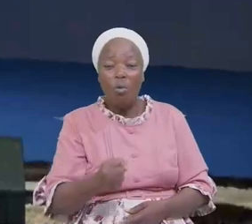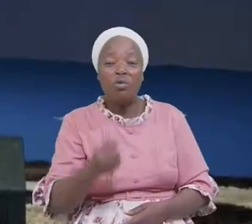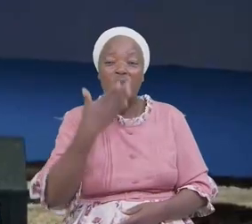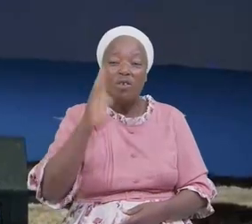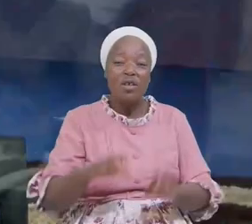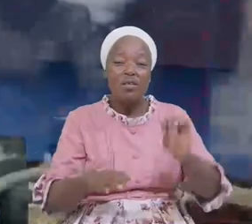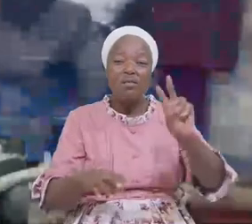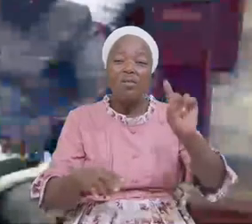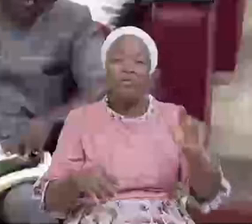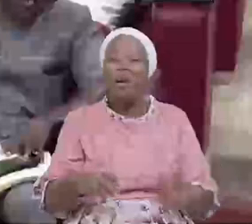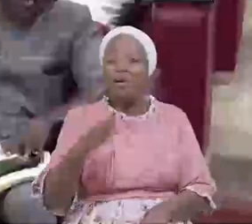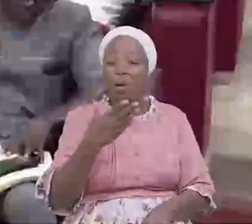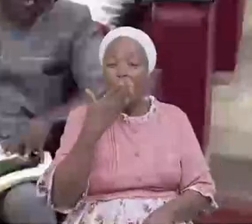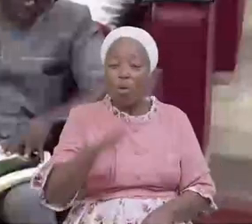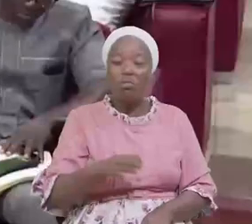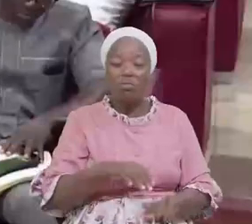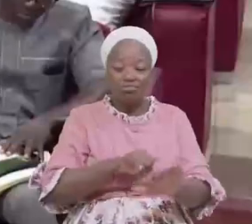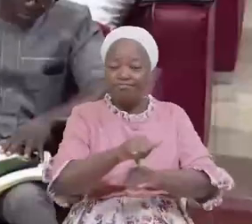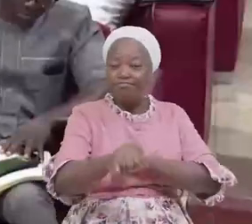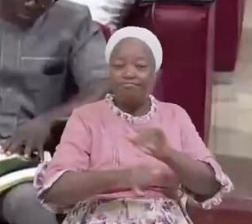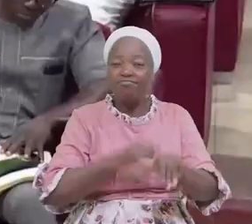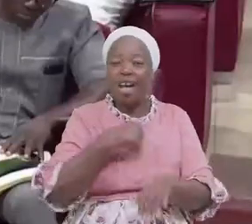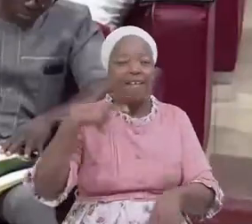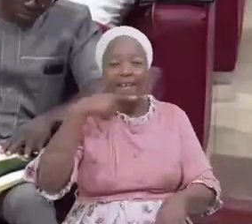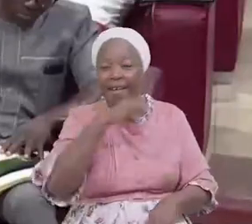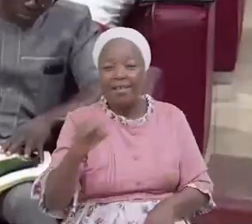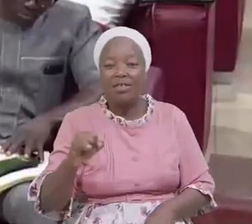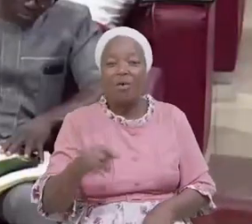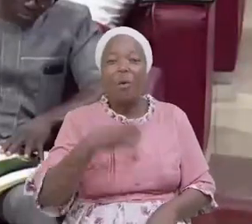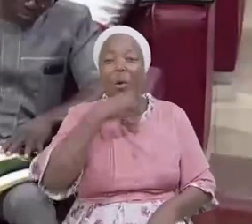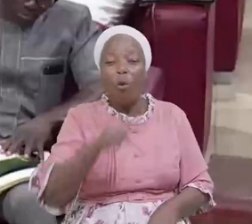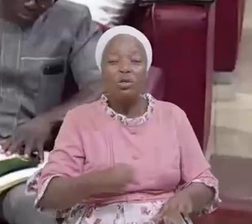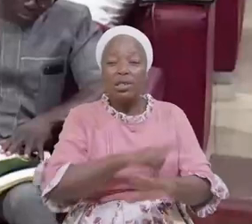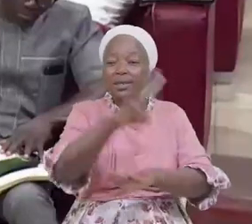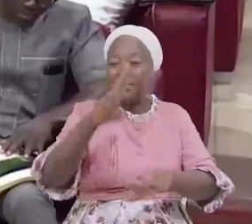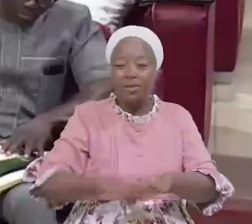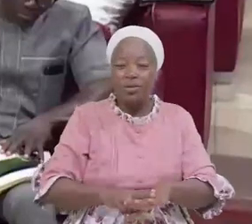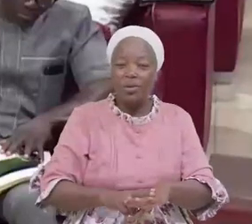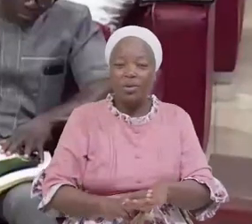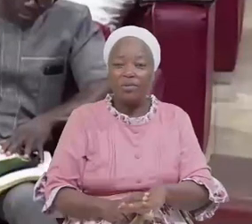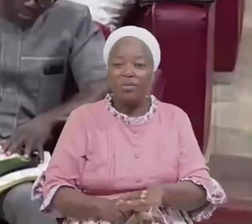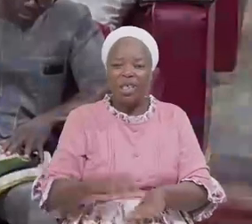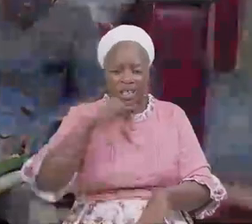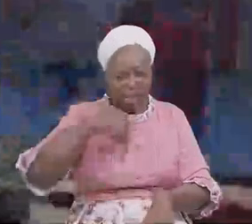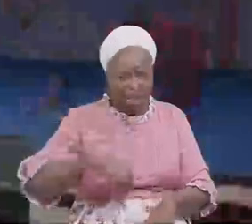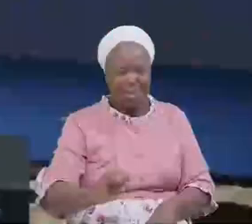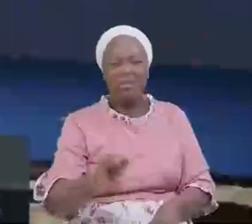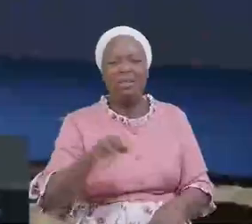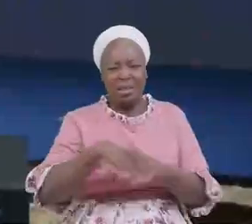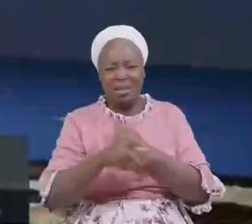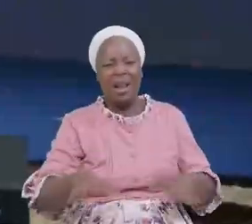L'ancienne tromperie et le mensonge, l'ancienne nature, c'est ce qu'il garde toujours.